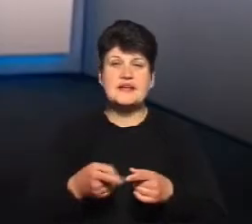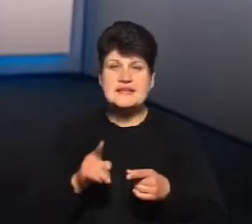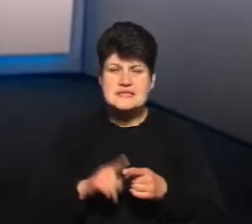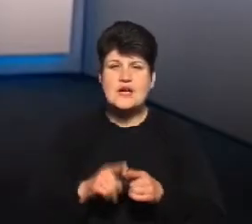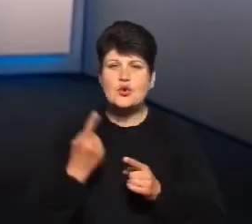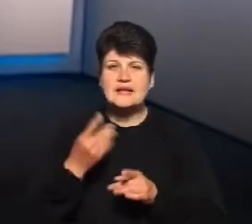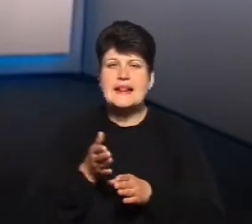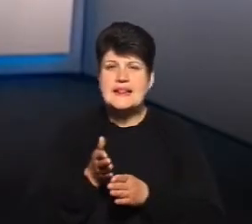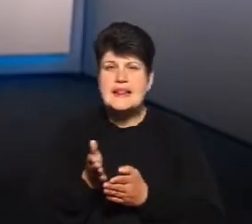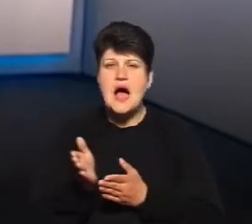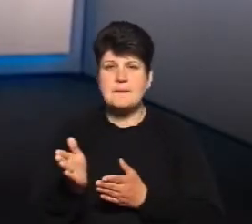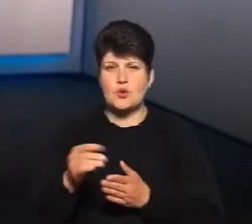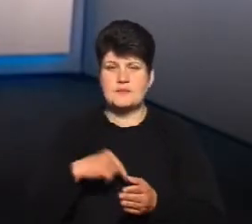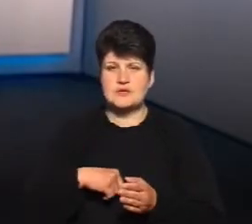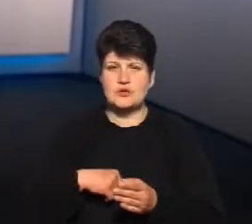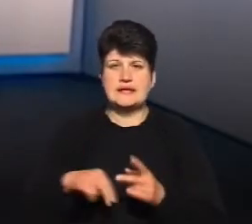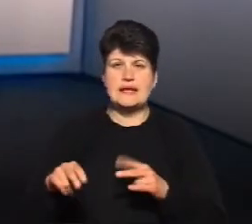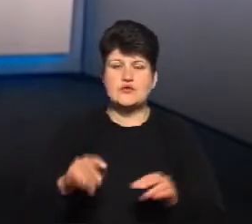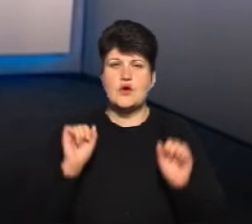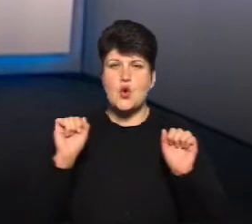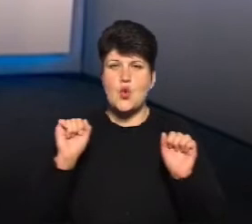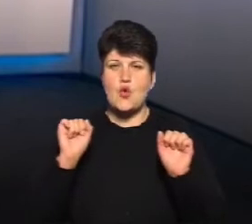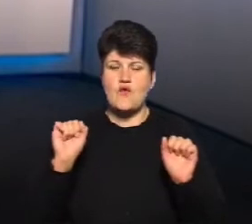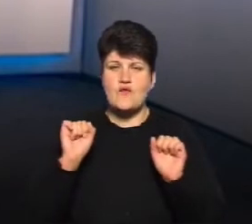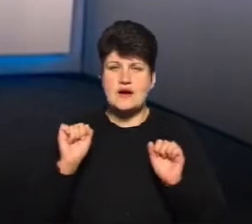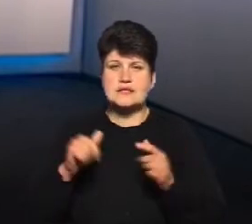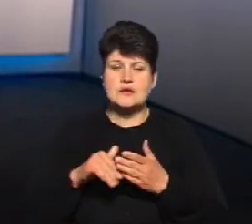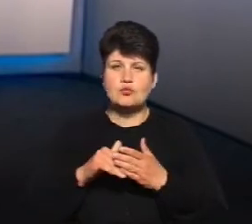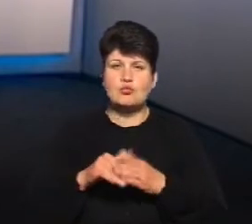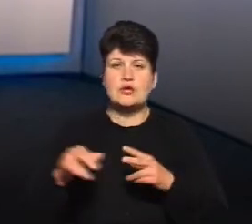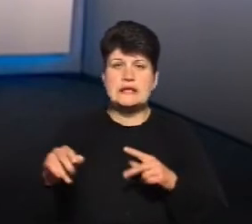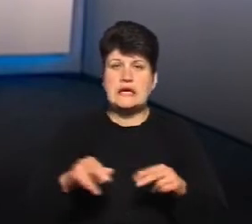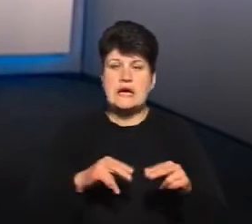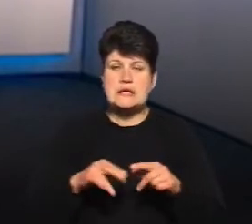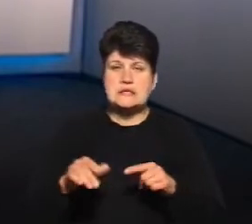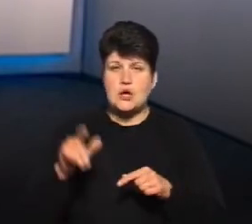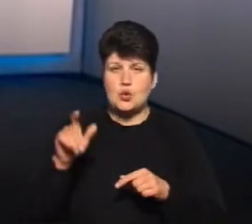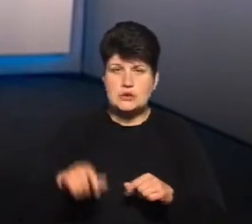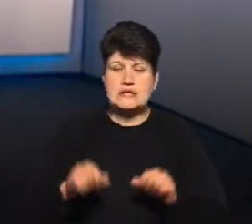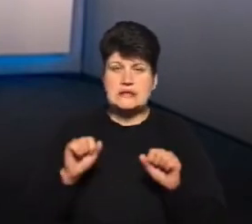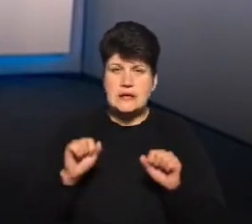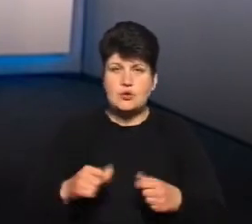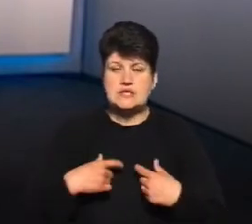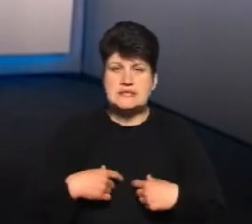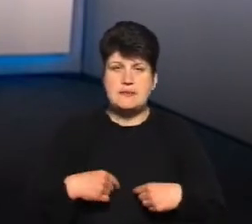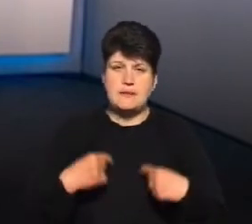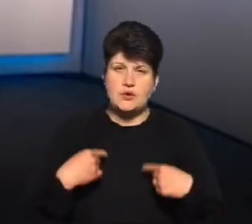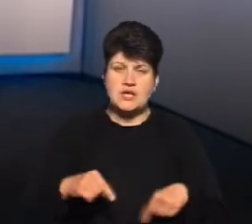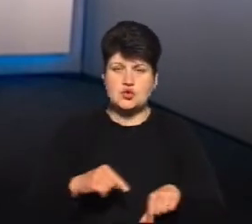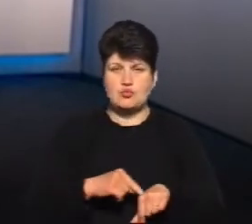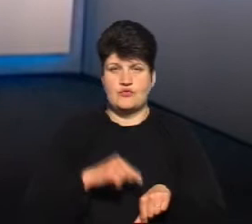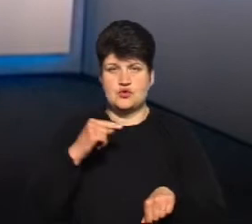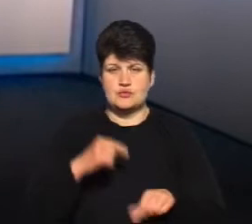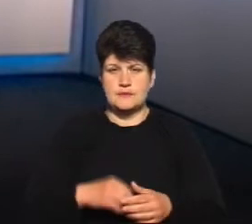напрямків психології, танцювально-рухова терапія, де за допомогою танцю людина може себе якось по-іншому відчути. А